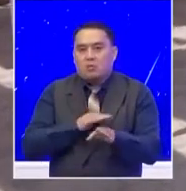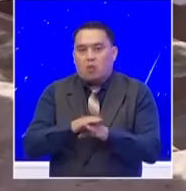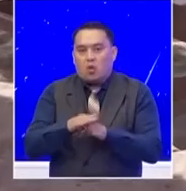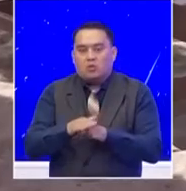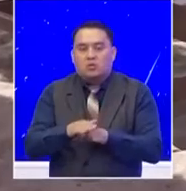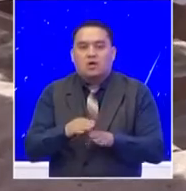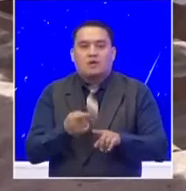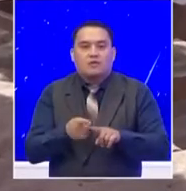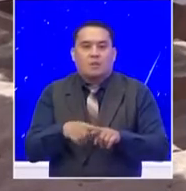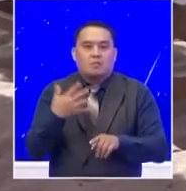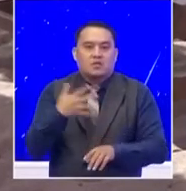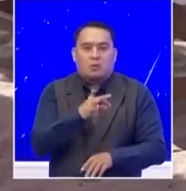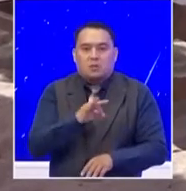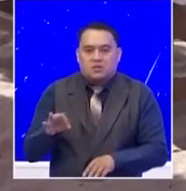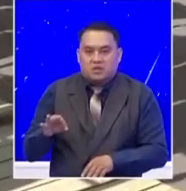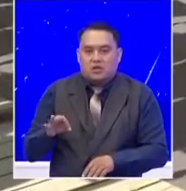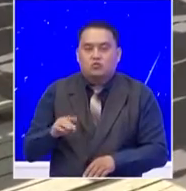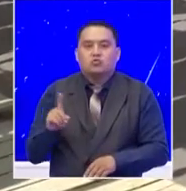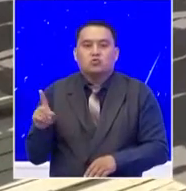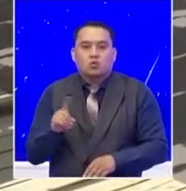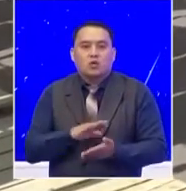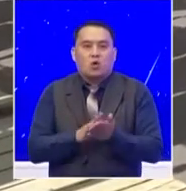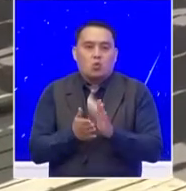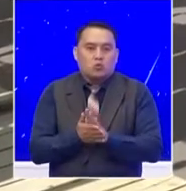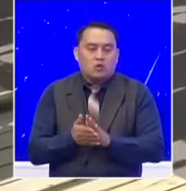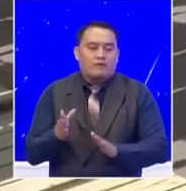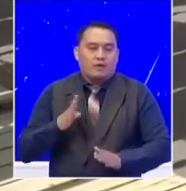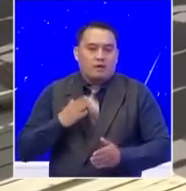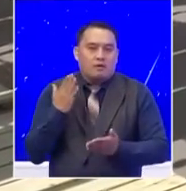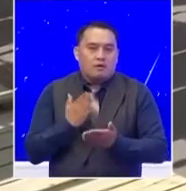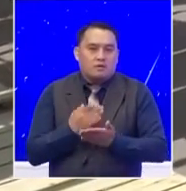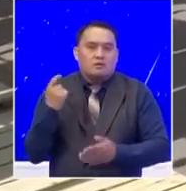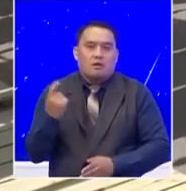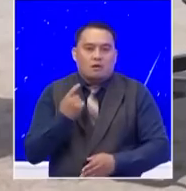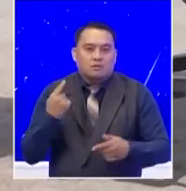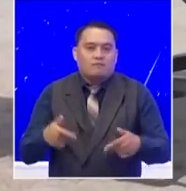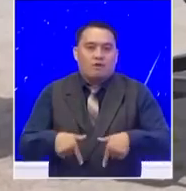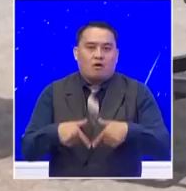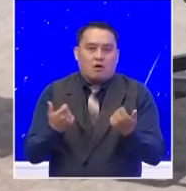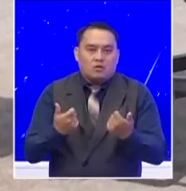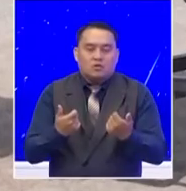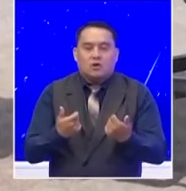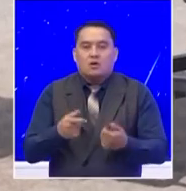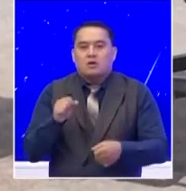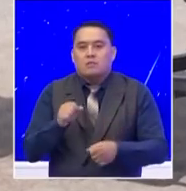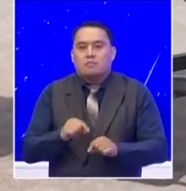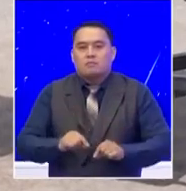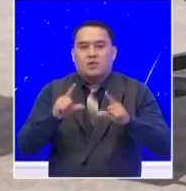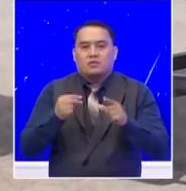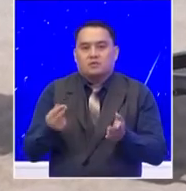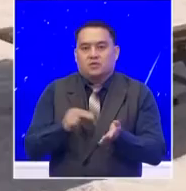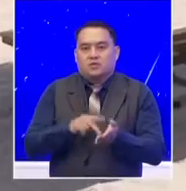не должна превышать 50%. Несмотря на такие условия, в нынешнем сезоне владельцы гостиничных комплексов не намерены повышать